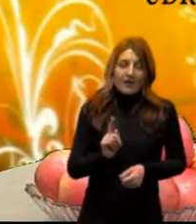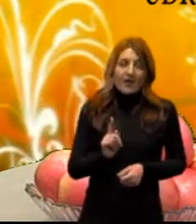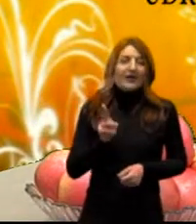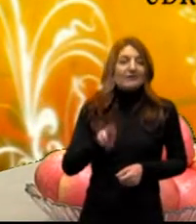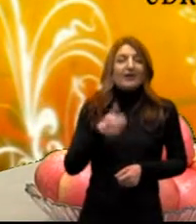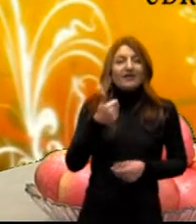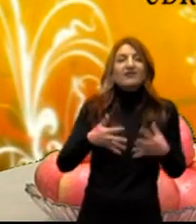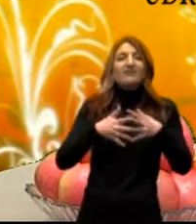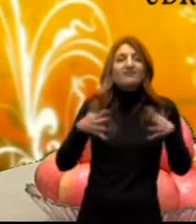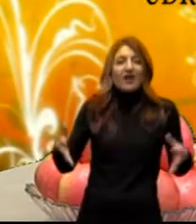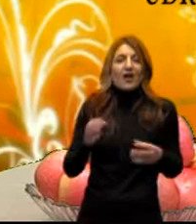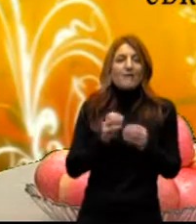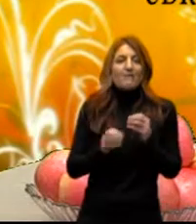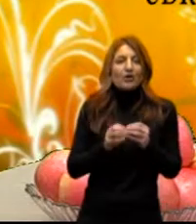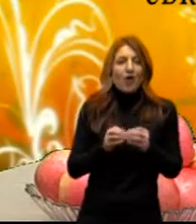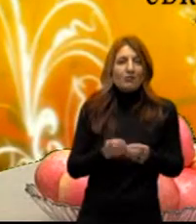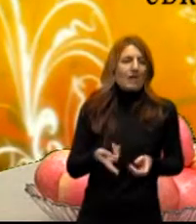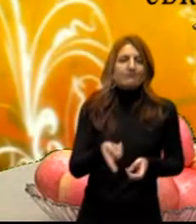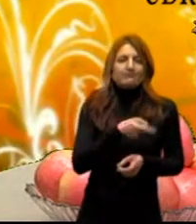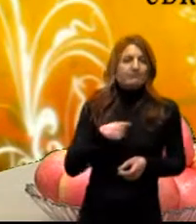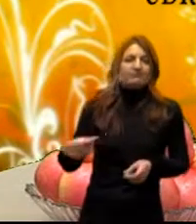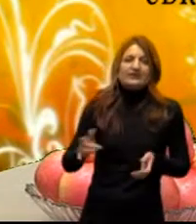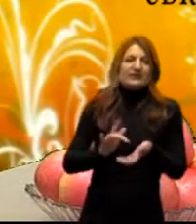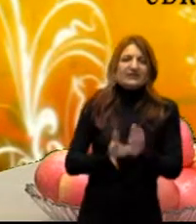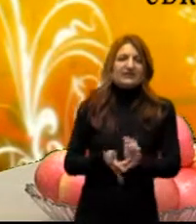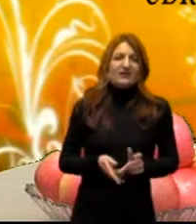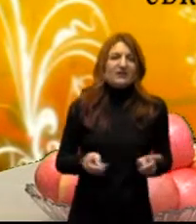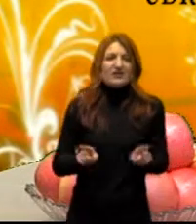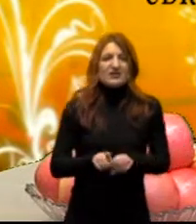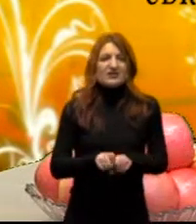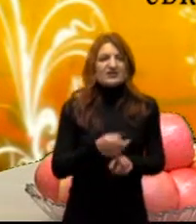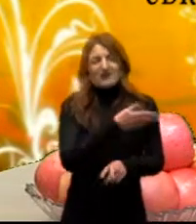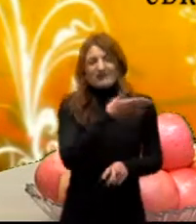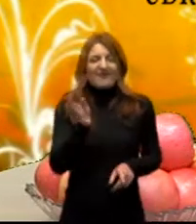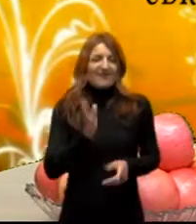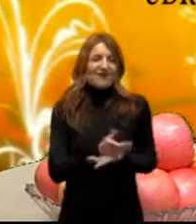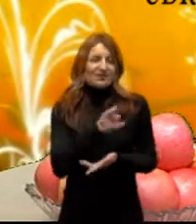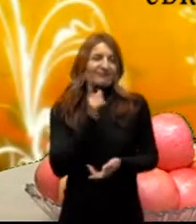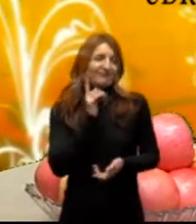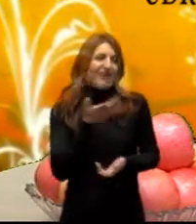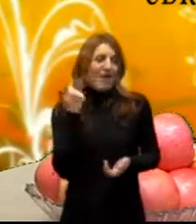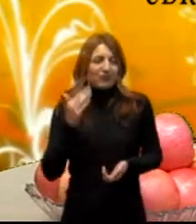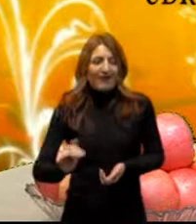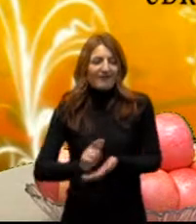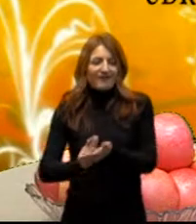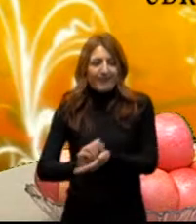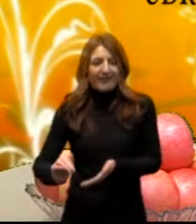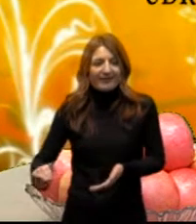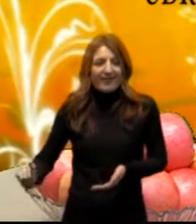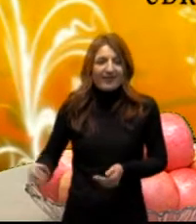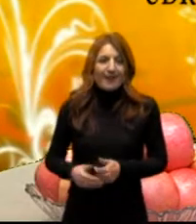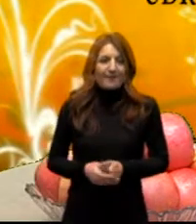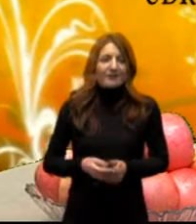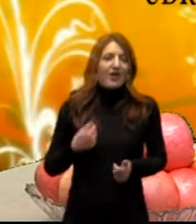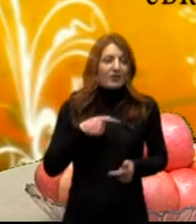jedan veliki problem kod nas svih, meni se ne vjerujem da vi niste to prošli kao dijete, kad su